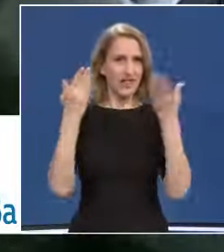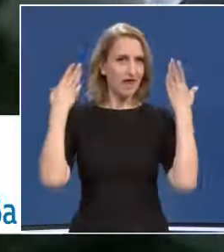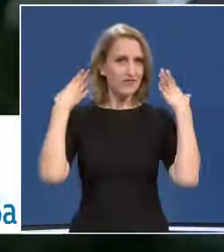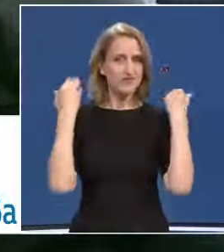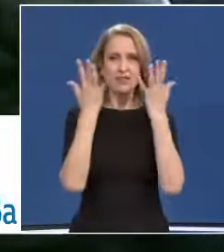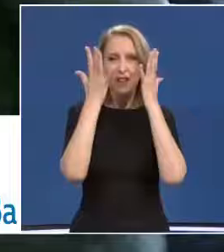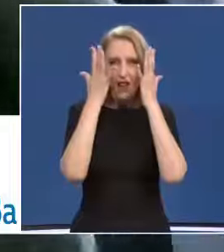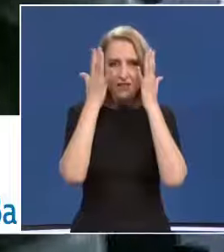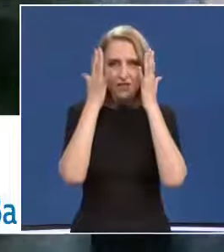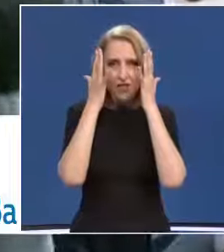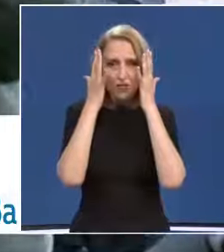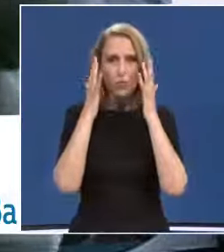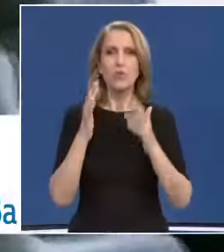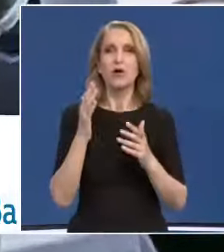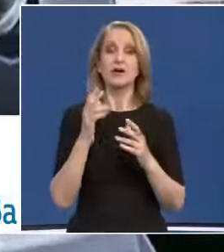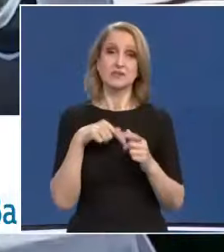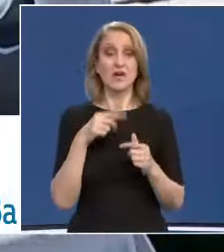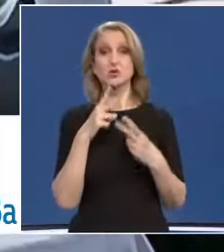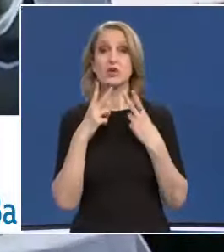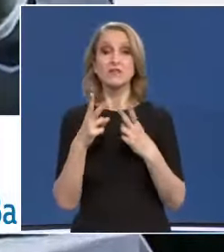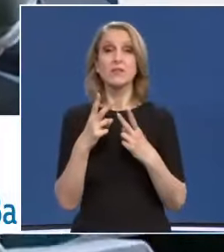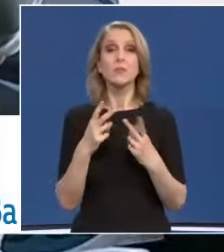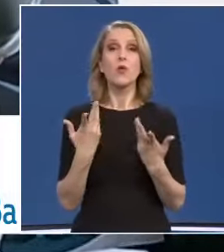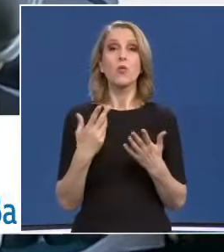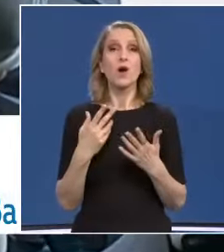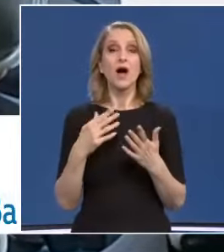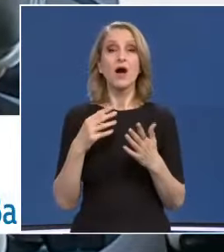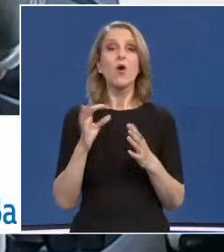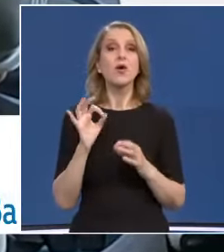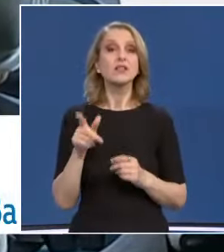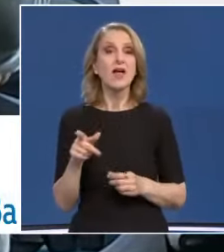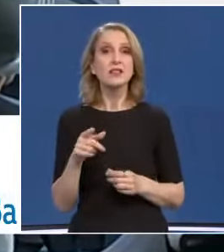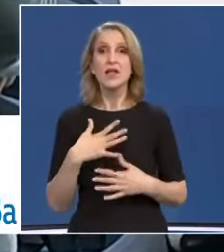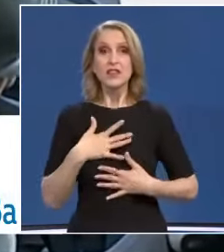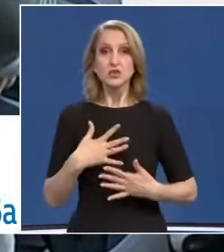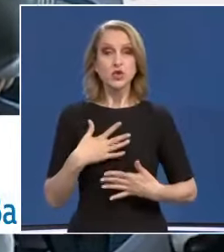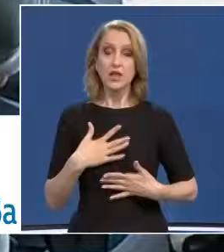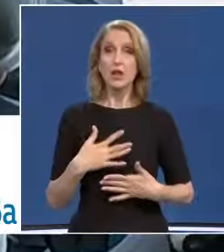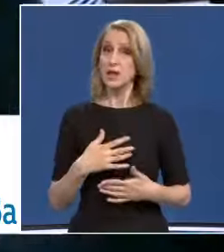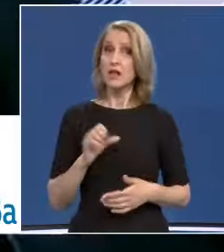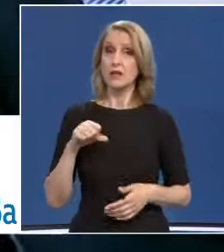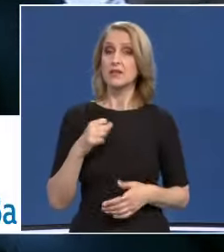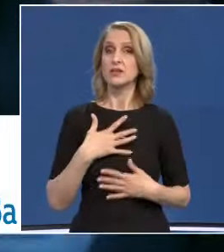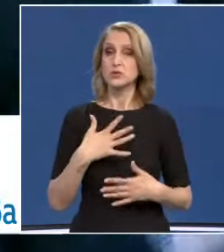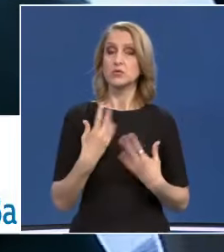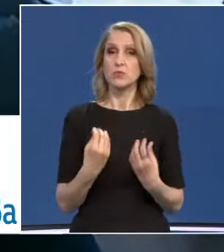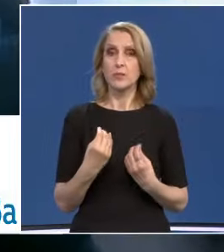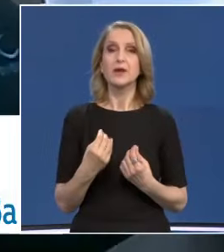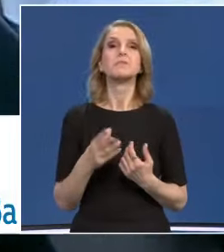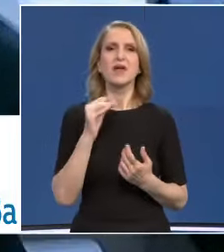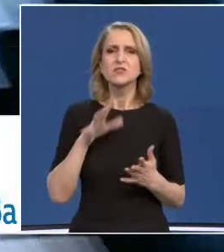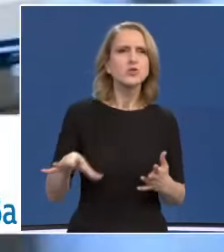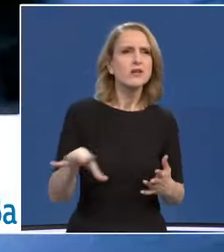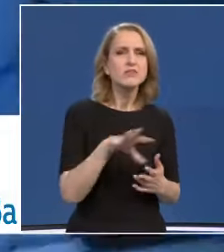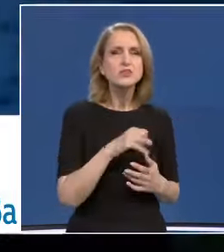лицето и сега ще видим кога ще вдигна краката, но огнян, дишате ли? Уверяват ни, че всичко